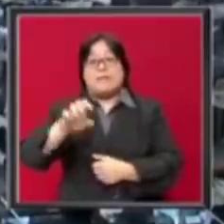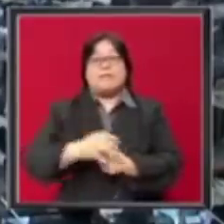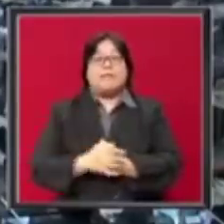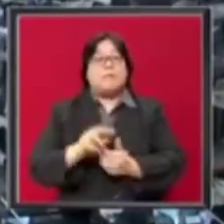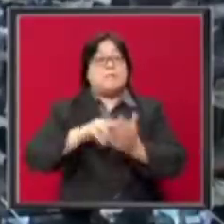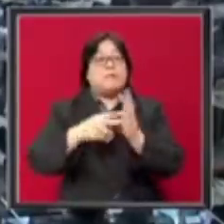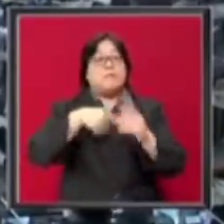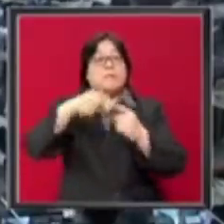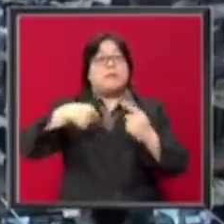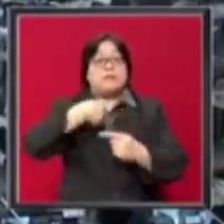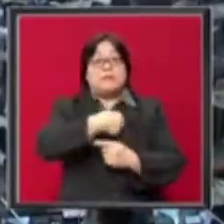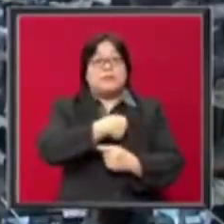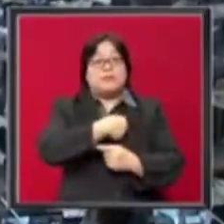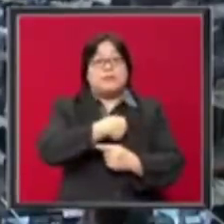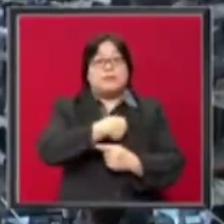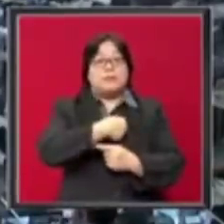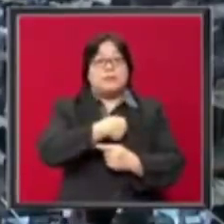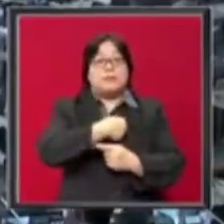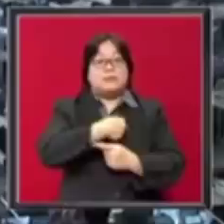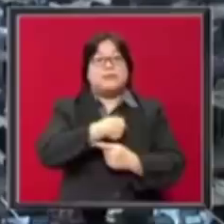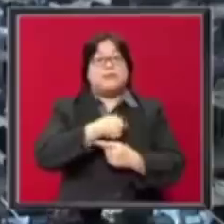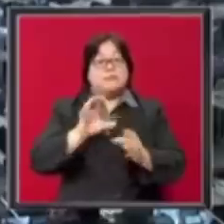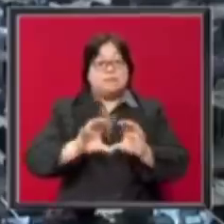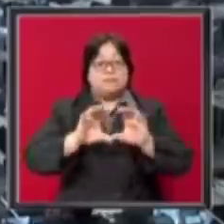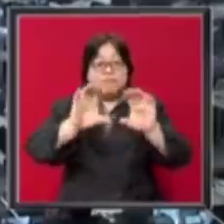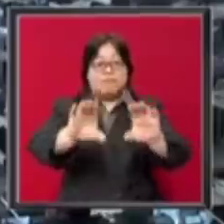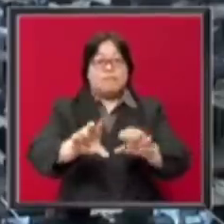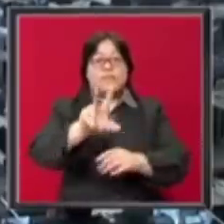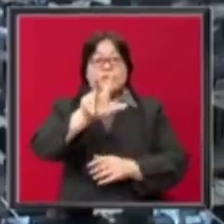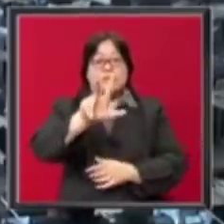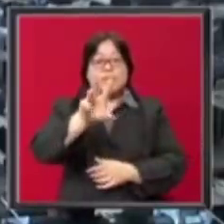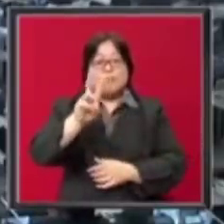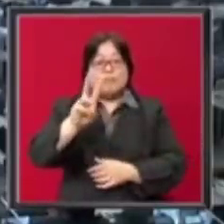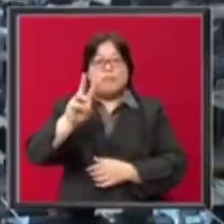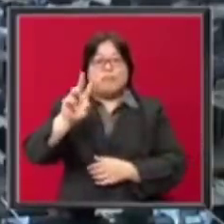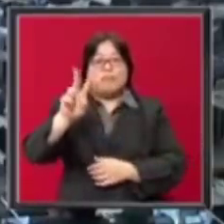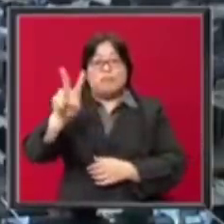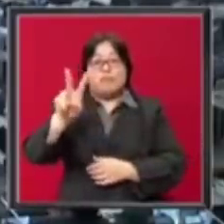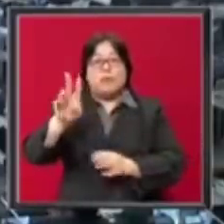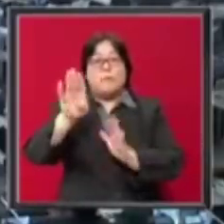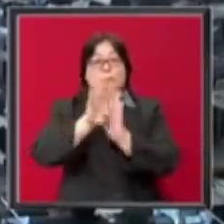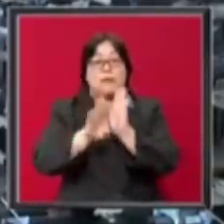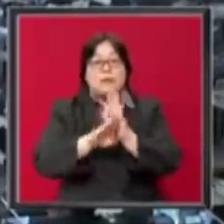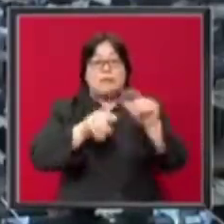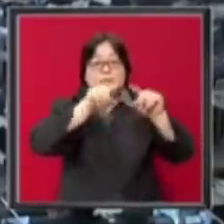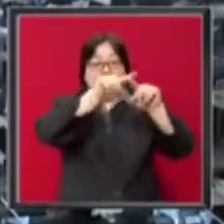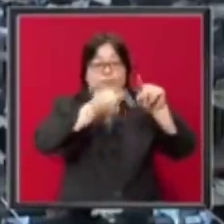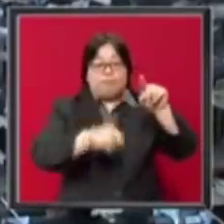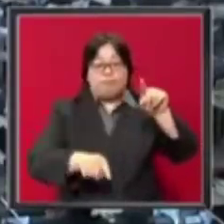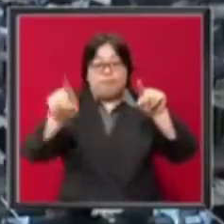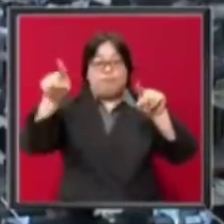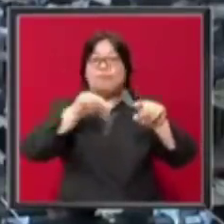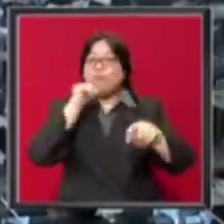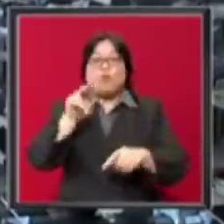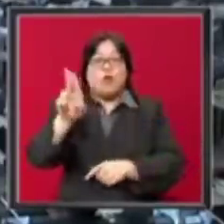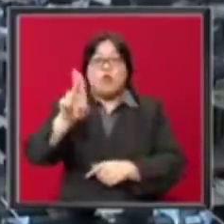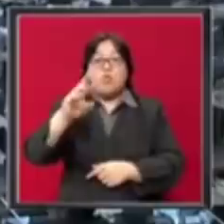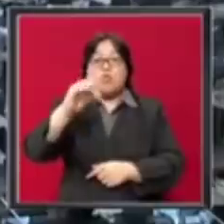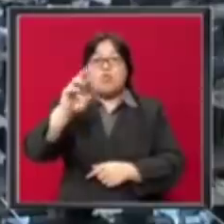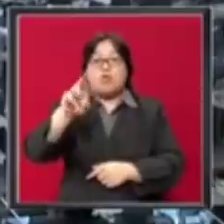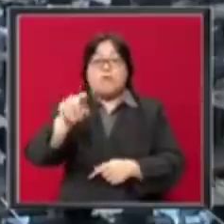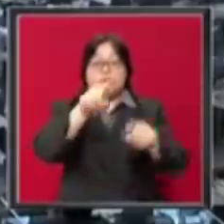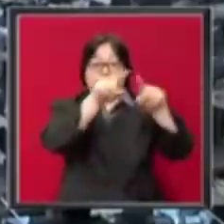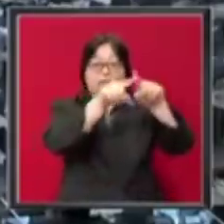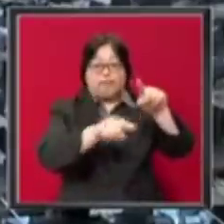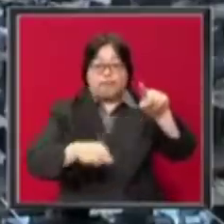kita berikan 322 bilion dia akan melonjakkan secara bentuk V dan bukan U curve, ataupun